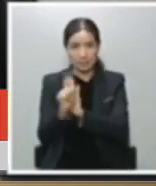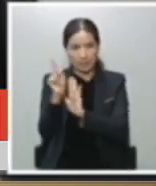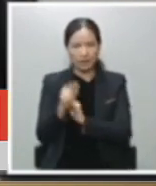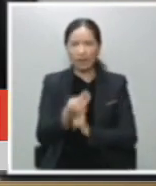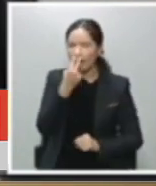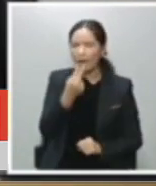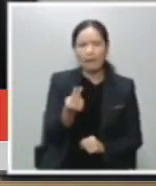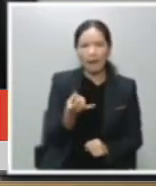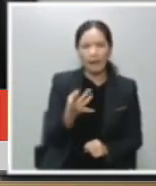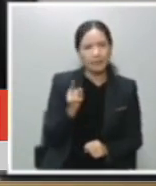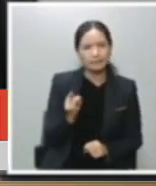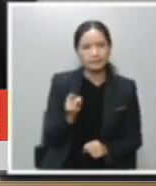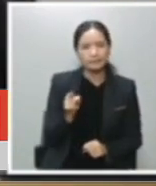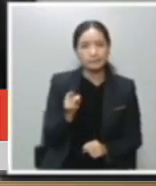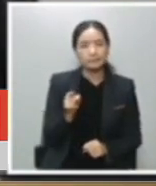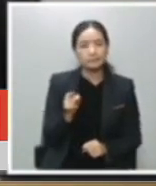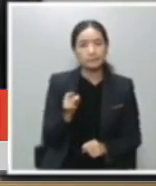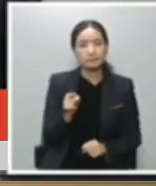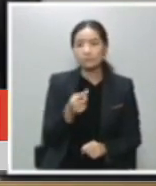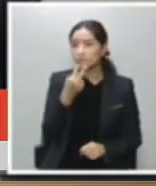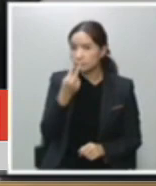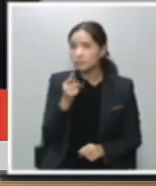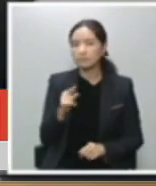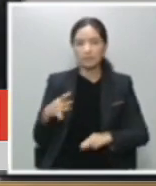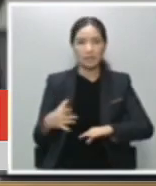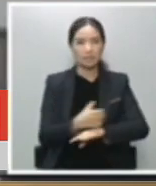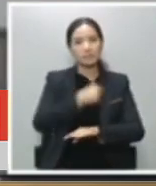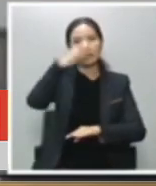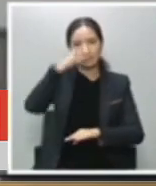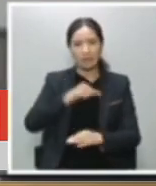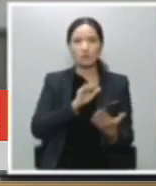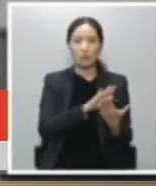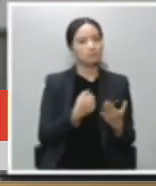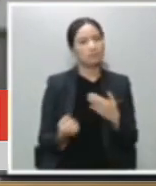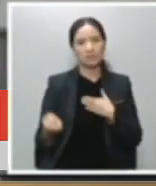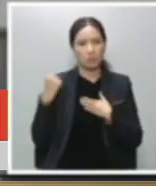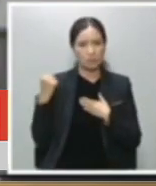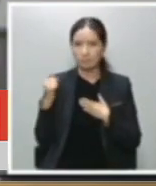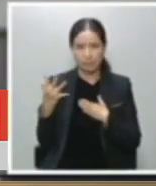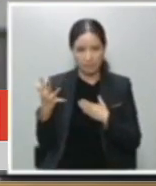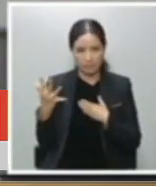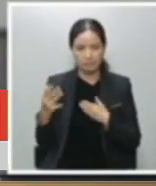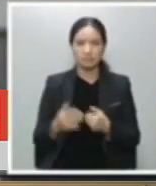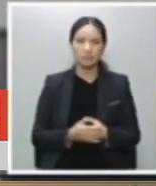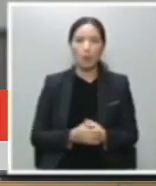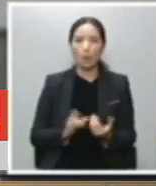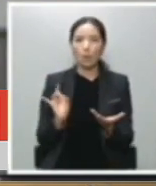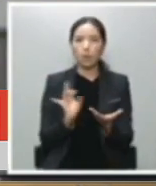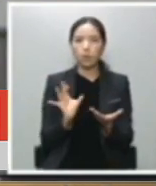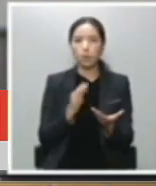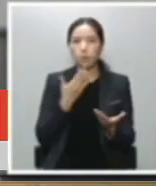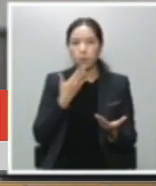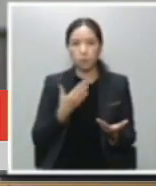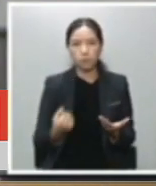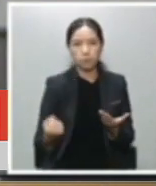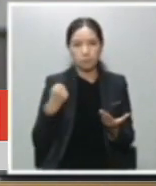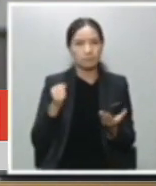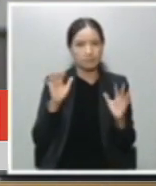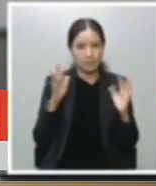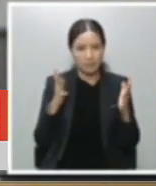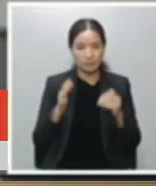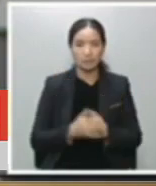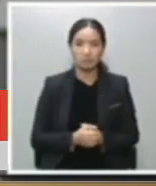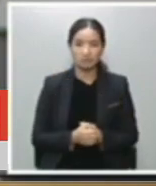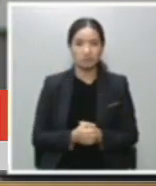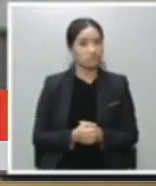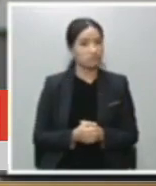ไรครับท่านประธานสะท้อนว่าการเมืองของเมืองไทยนั้นไม่มั่นคงไม่มีเสถียรภาพไม่เป็